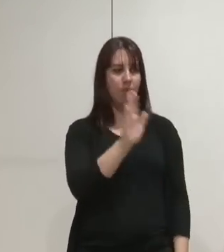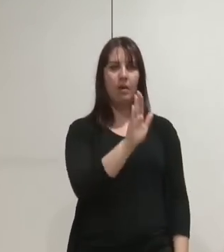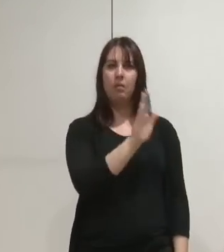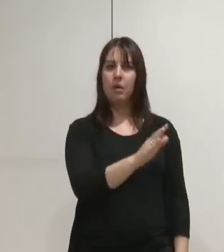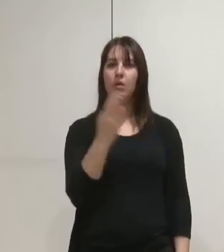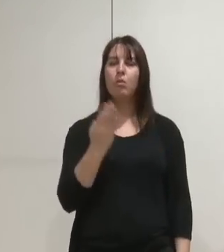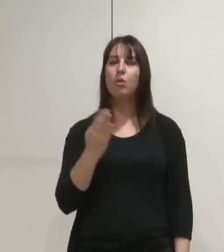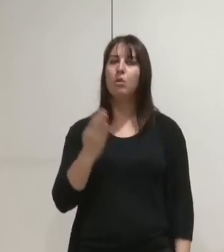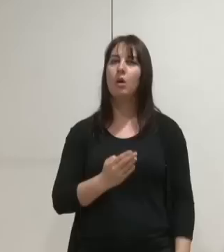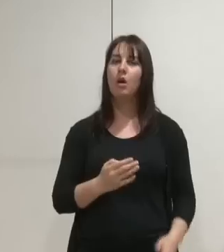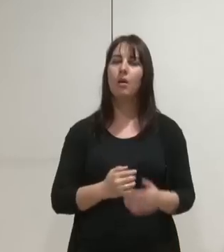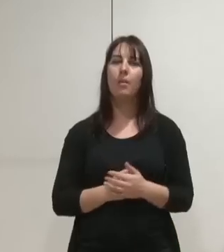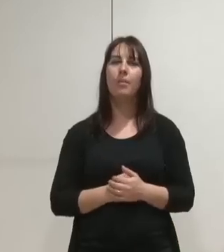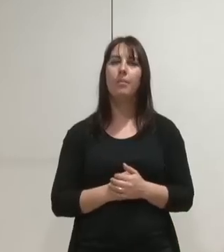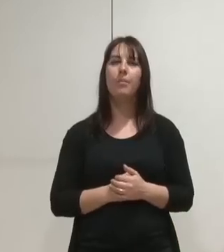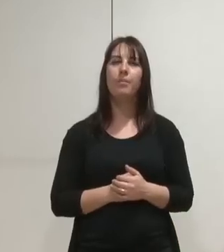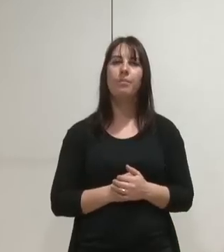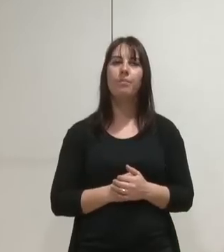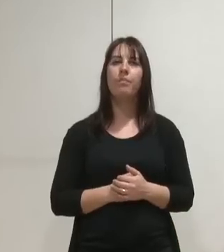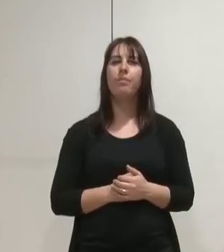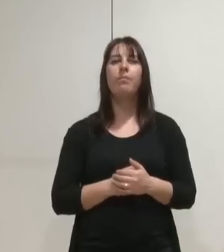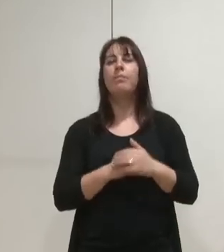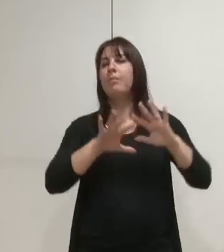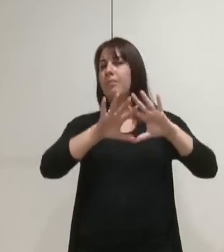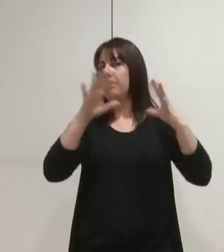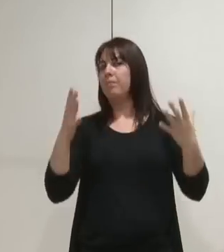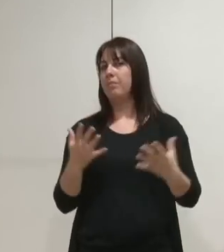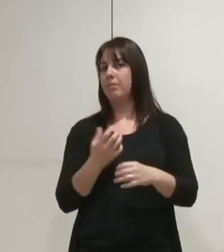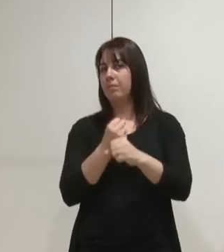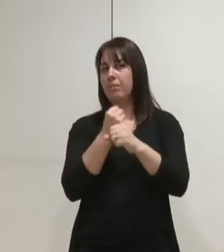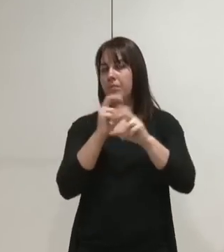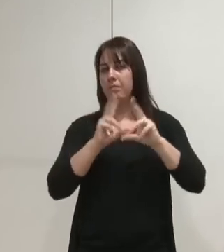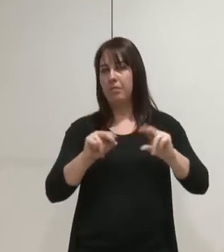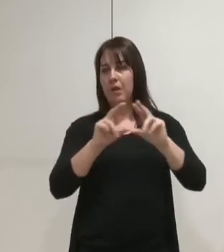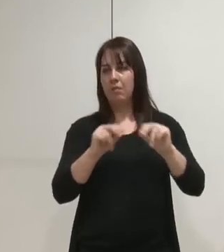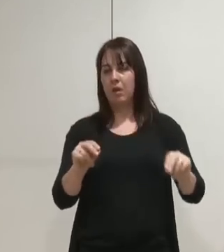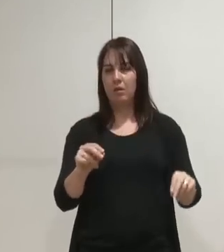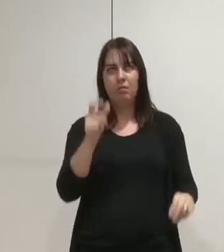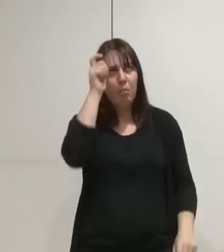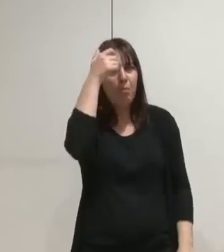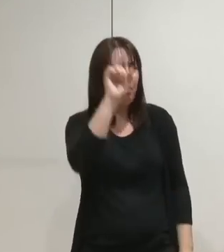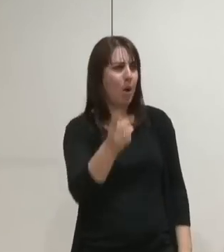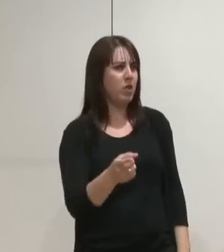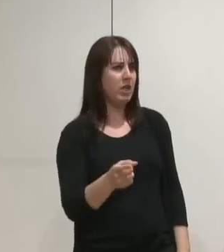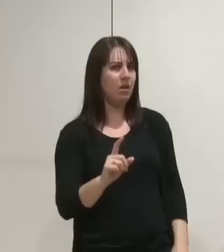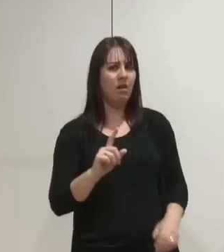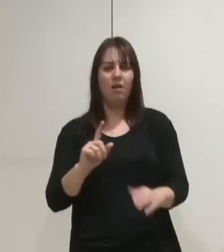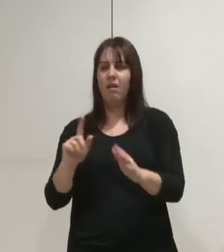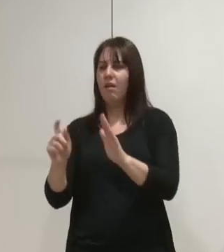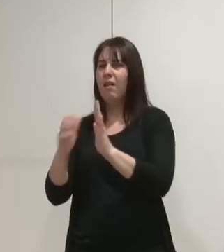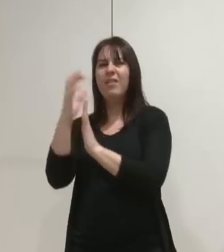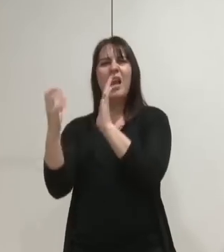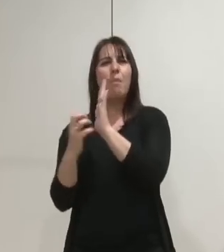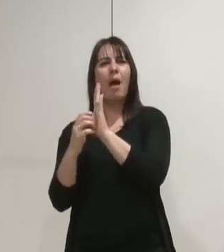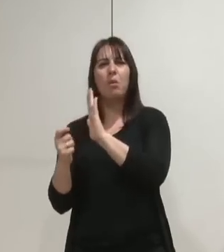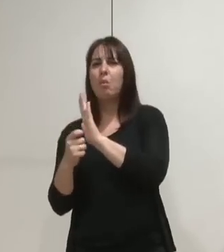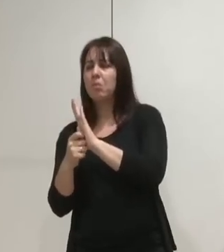donc c'est ceci pour dire que vous êtes incohérent quand d'un côté vous décidez